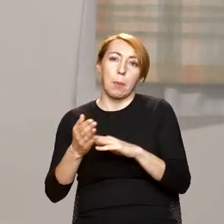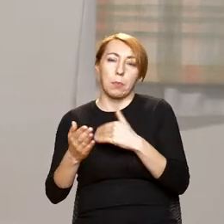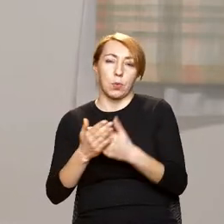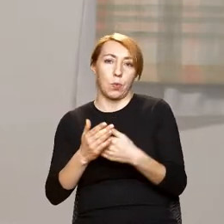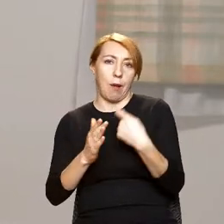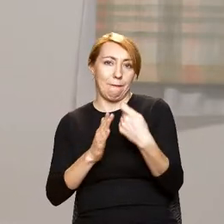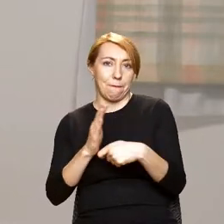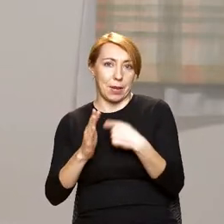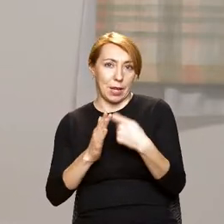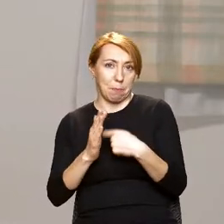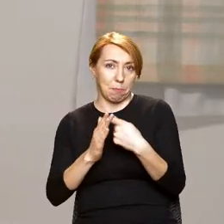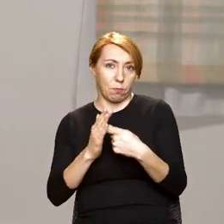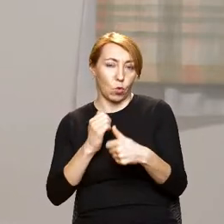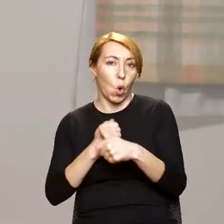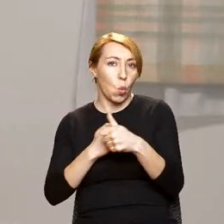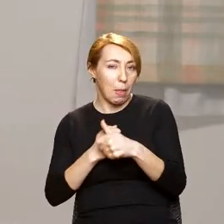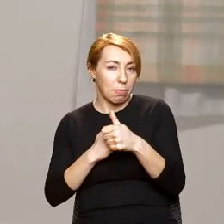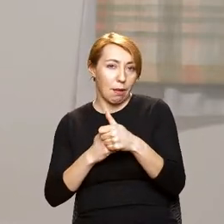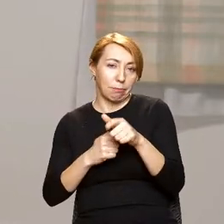jego temat.